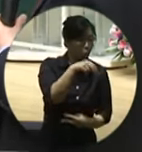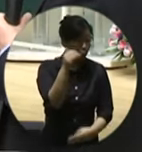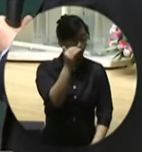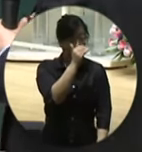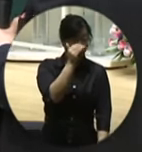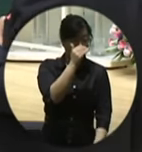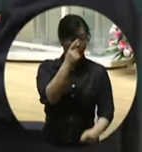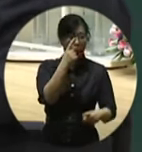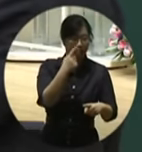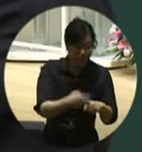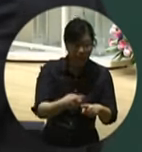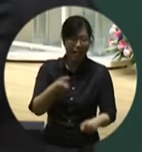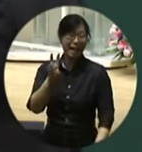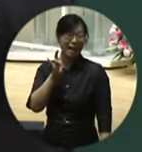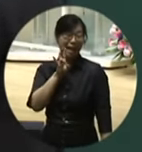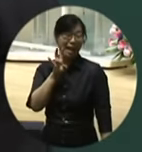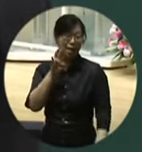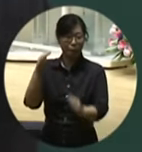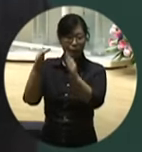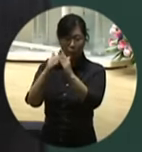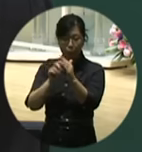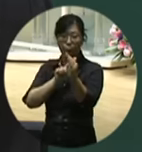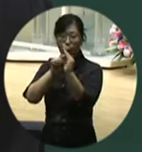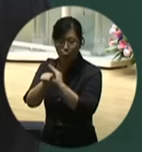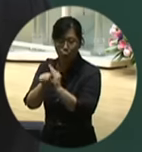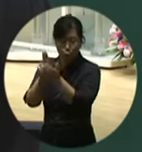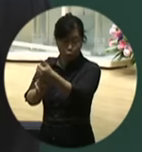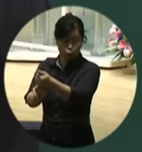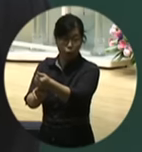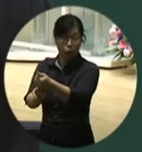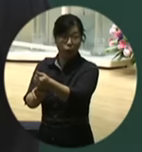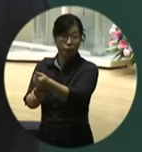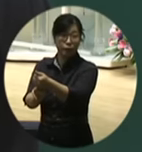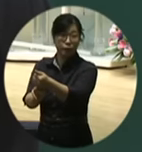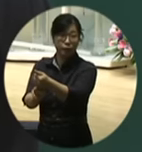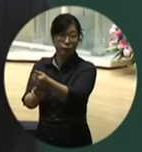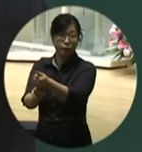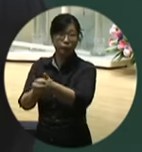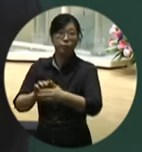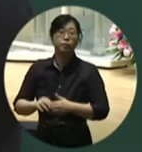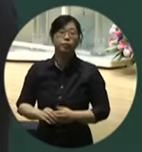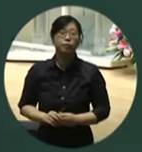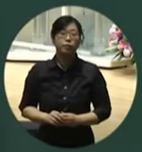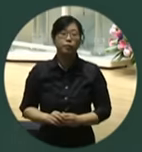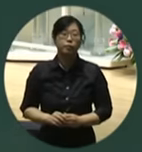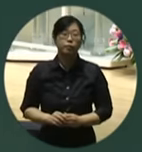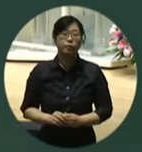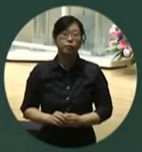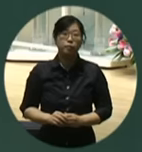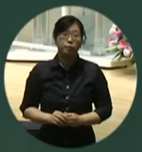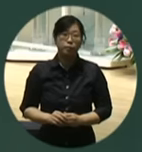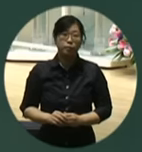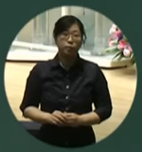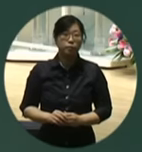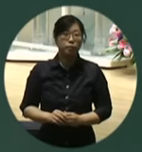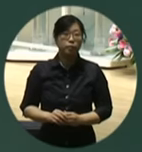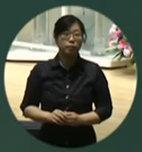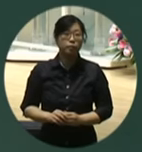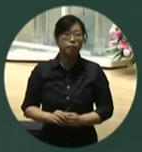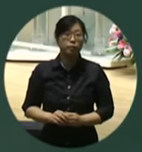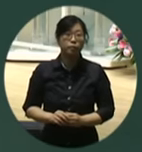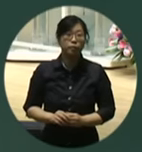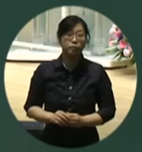2 verse 1, we can see that the spies they lodged at the house of the prostitute Rahab. 자, 이 보세요 지금 이 정탐꾼이